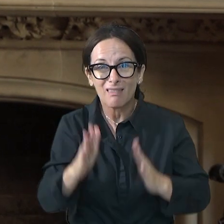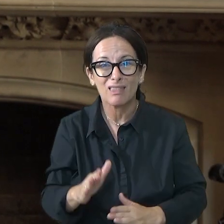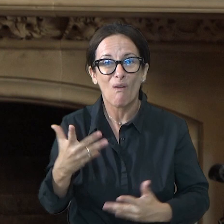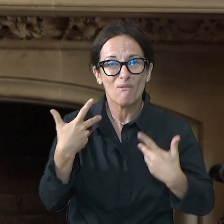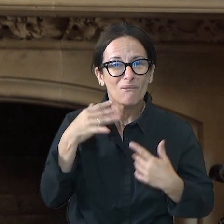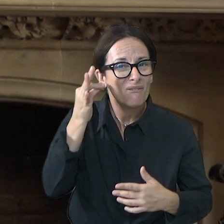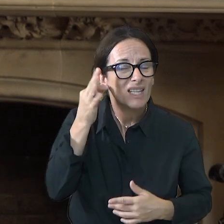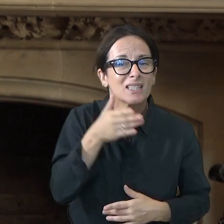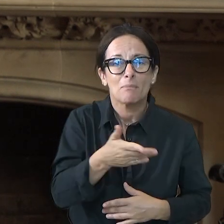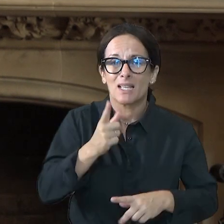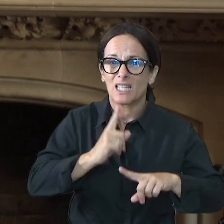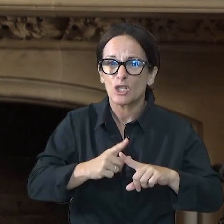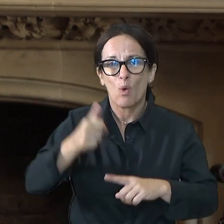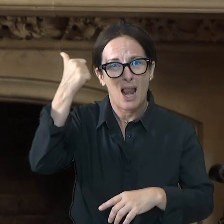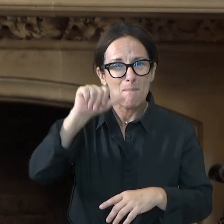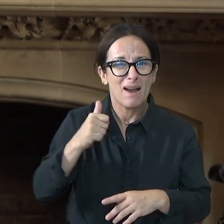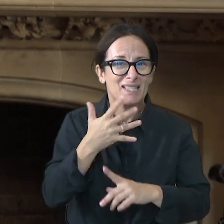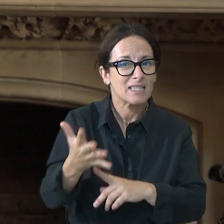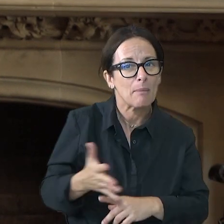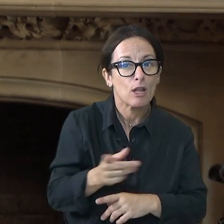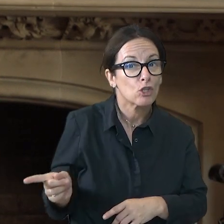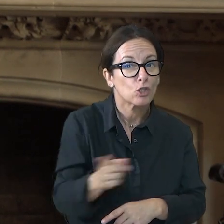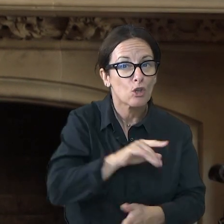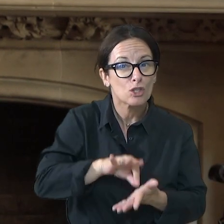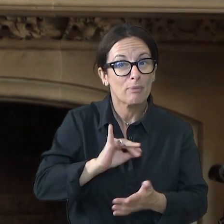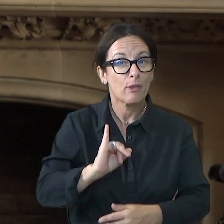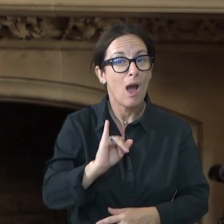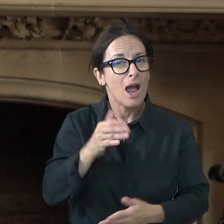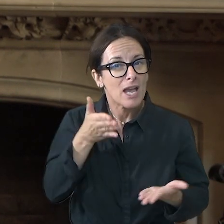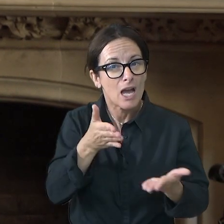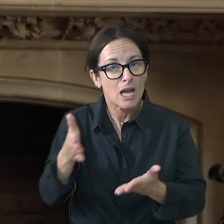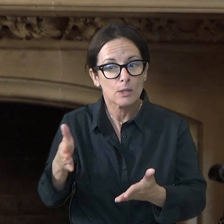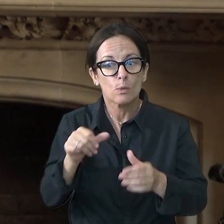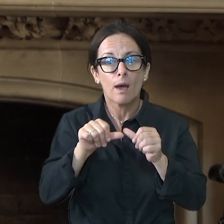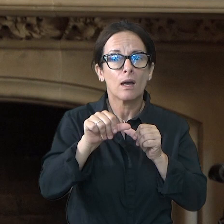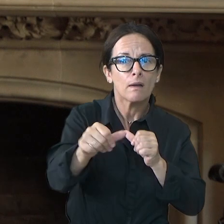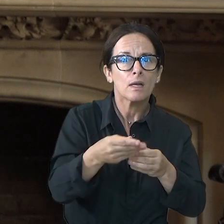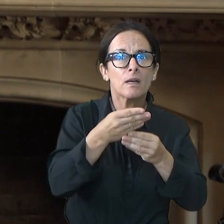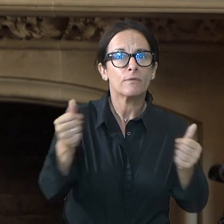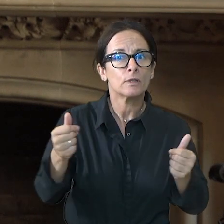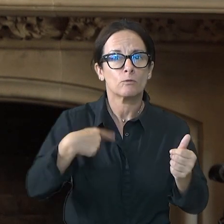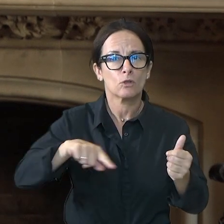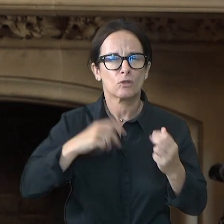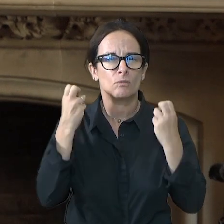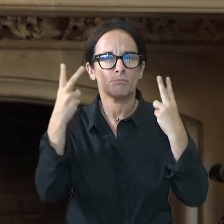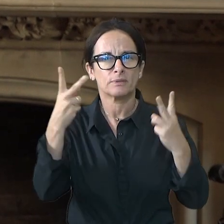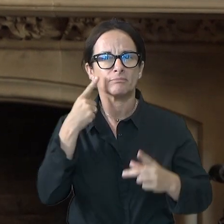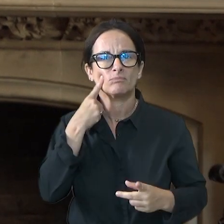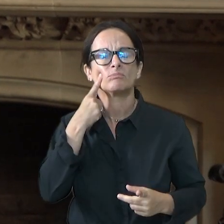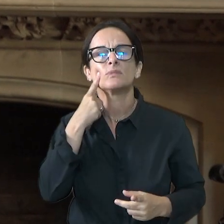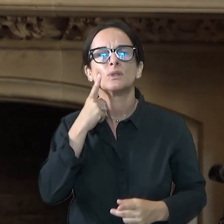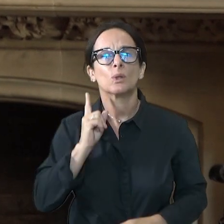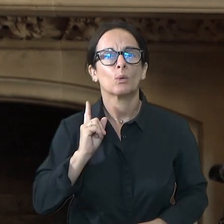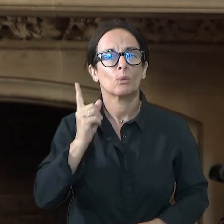les víctimes de violència sexual masclista, tota l'atenció psicològica, jurídica, tot el servei desplegats perquè no se